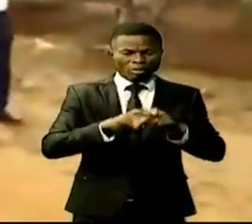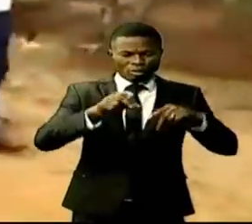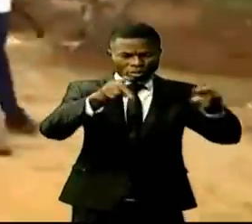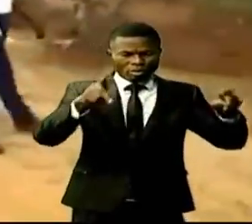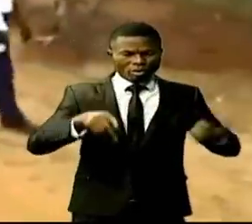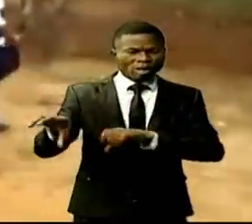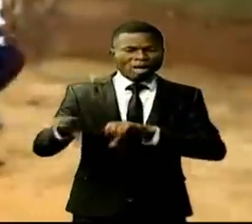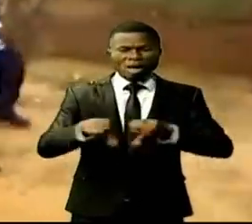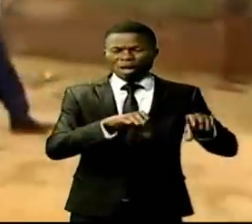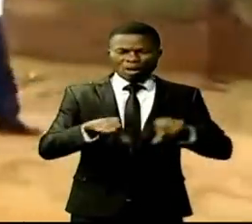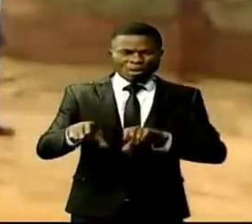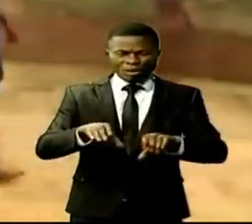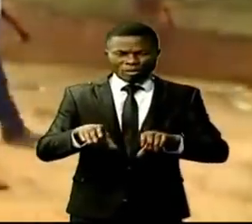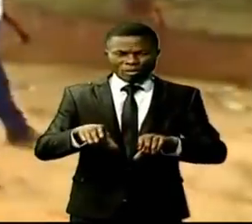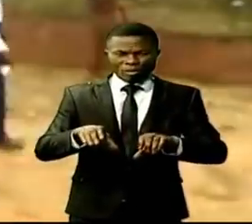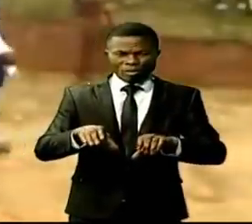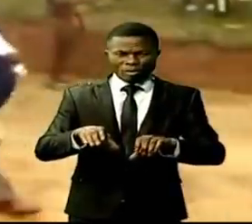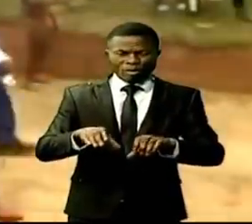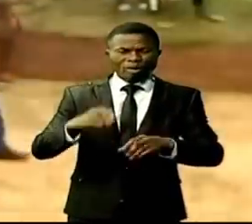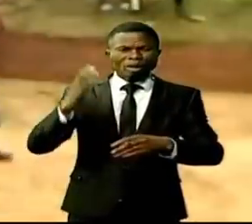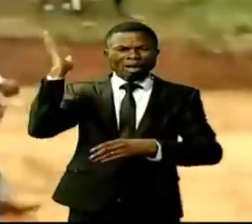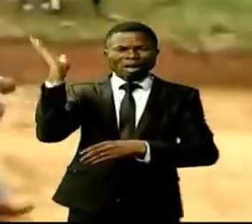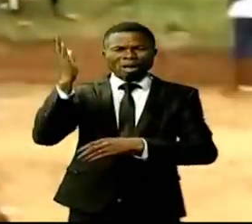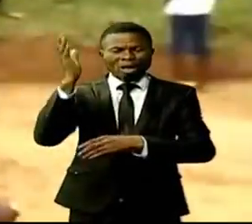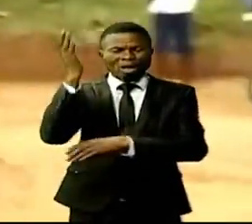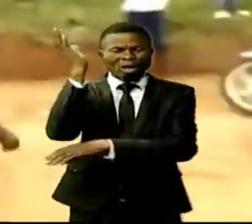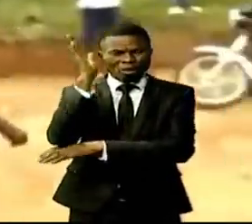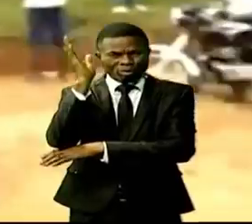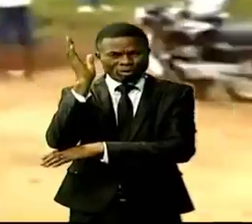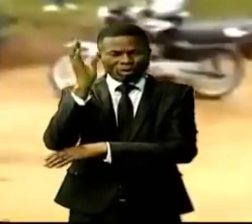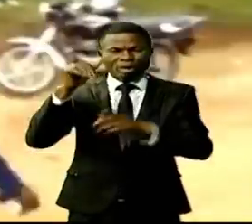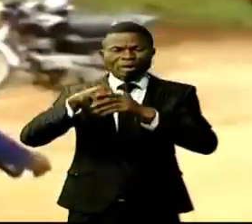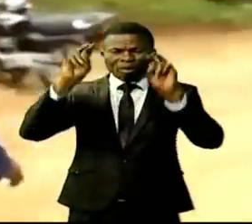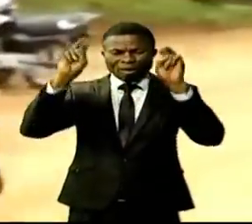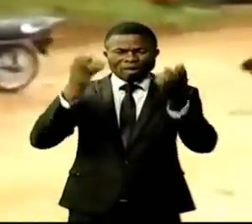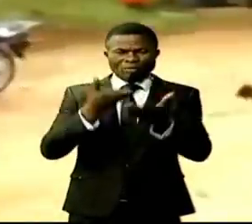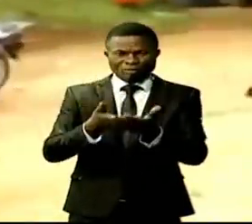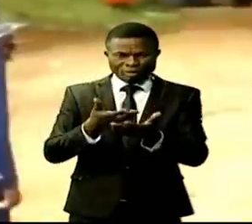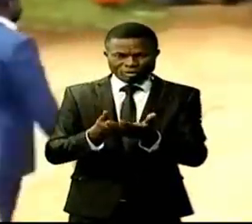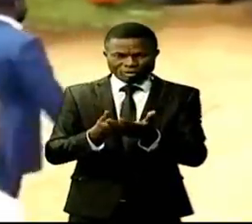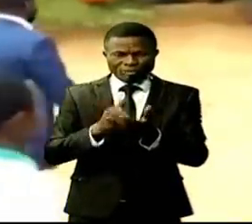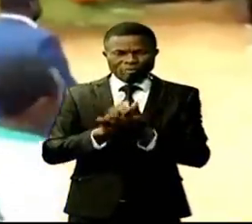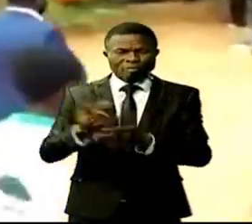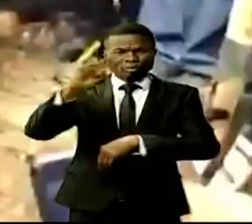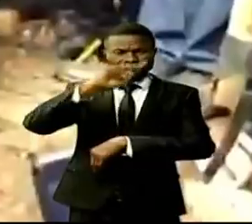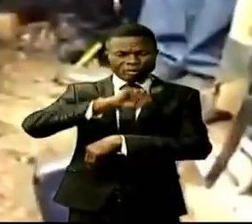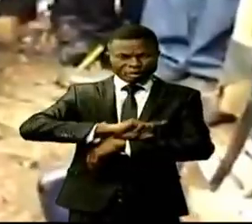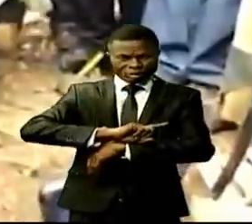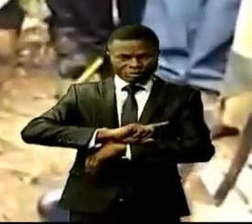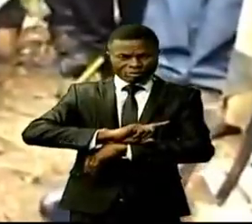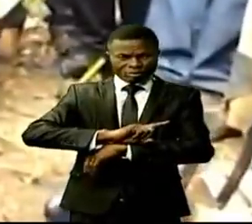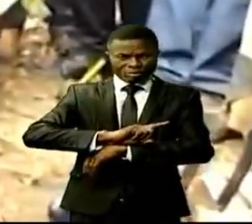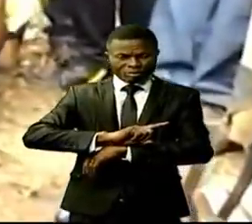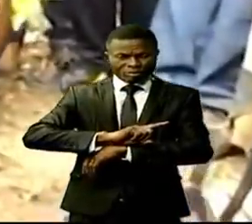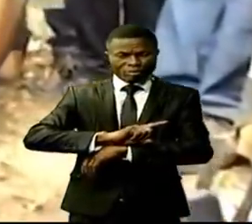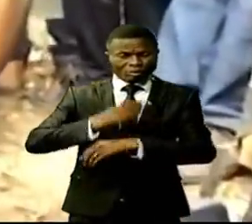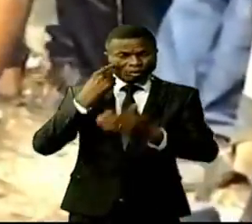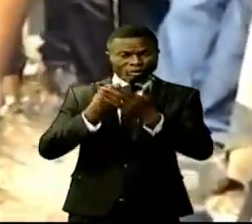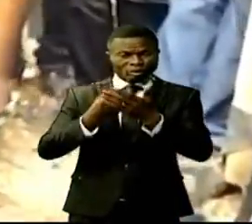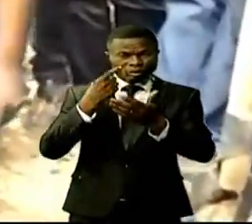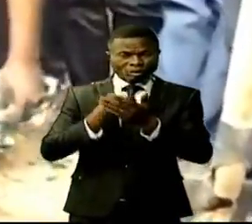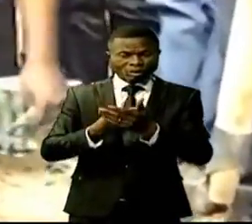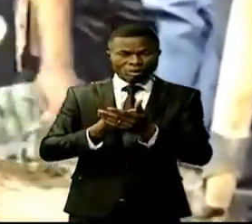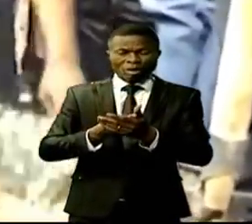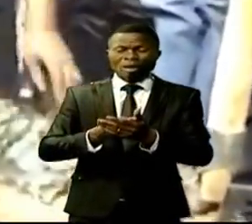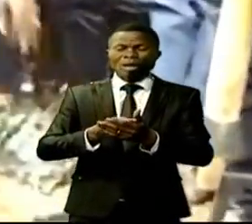les activités de reboisement à travers la ville. La journée a été marquée d'une pierre